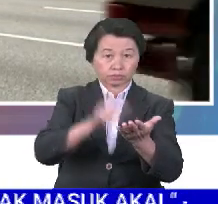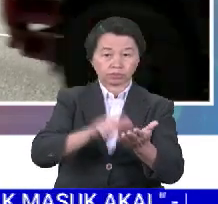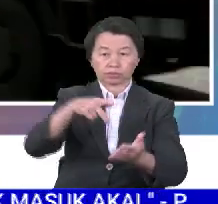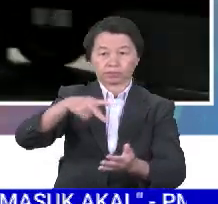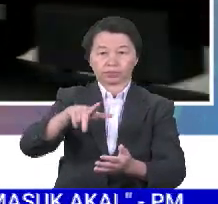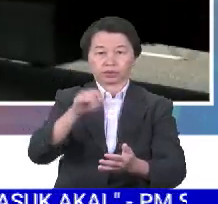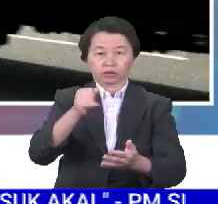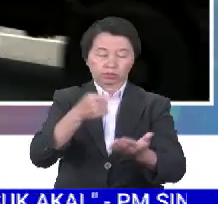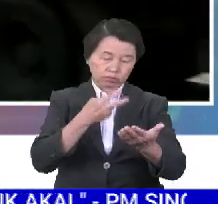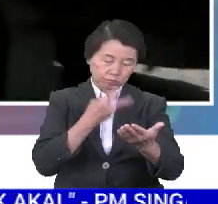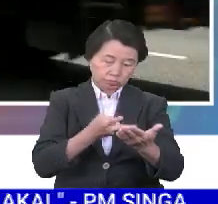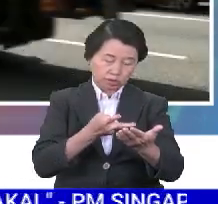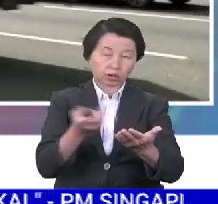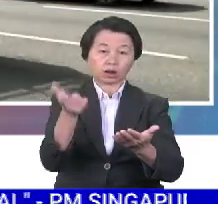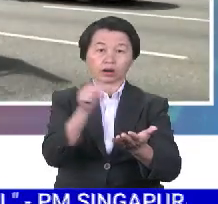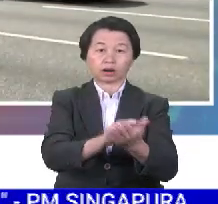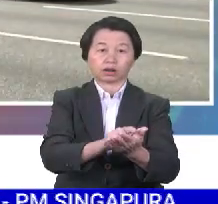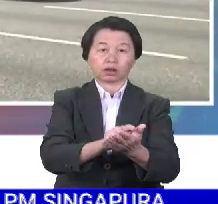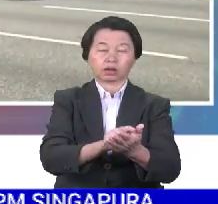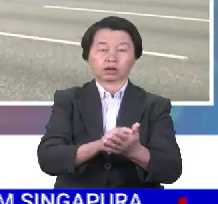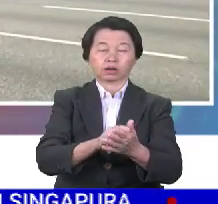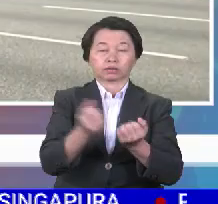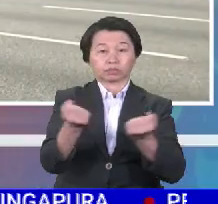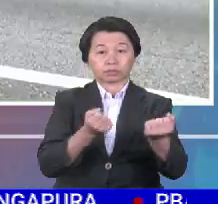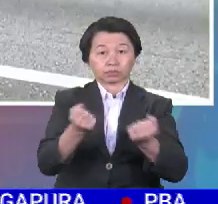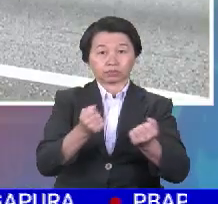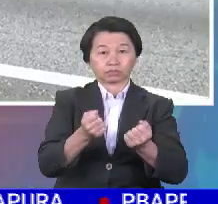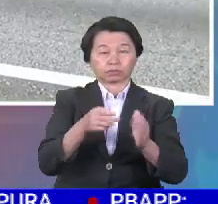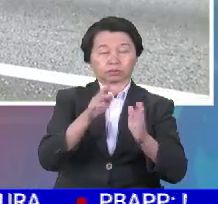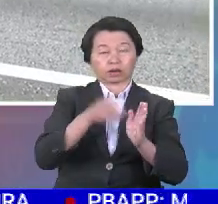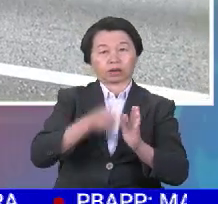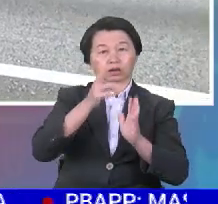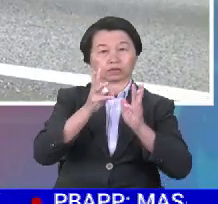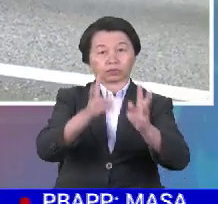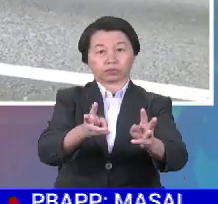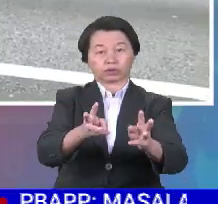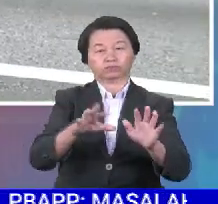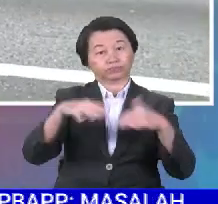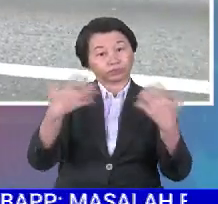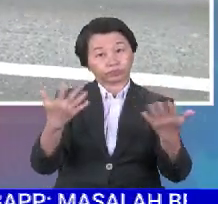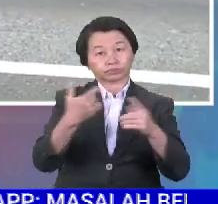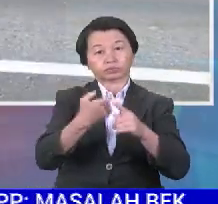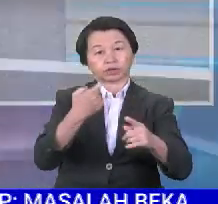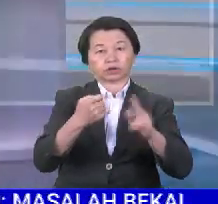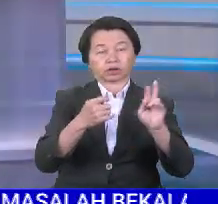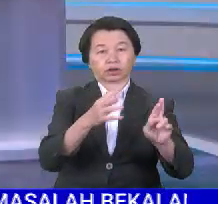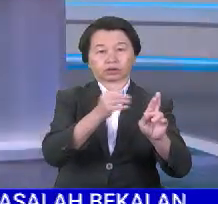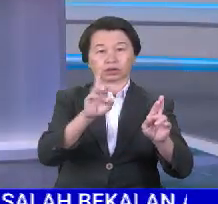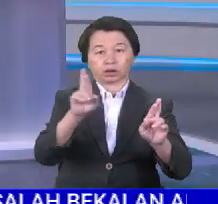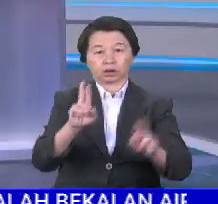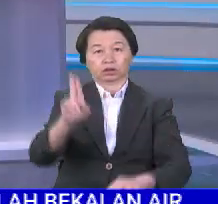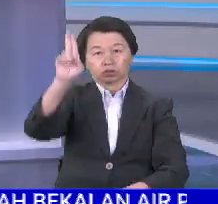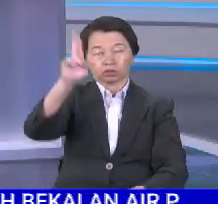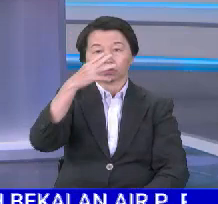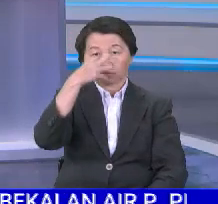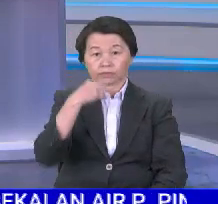laporan keadaan terkini trafik di lebuh raya. Baik, setakat ini saja perkembangan dari kami di kawasan Rehat dan Derawat arah utara